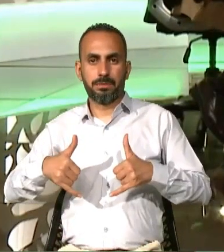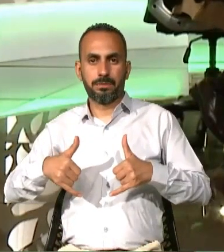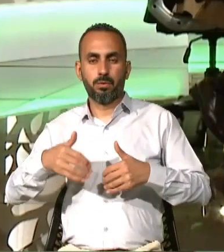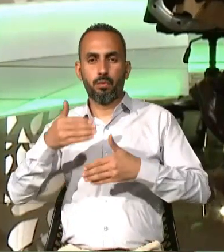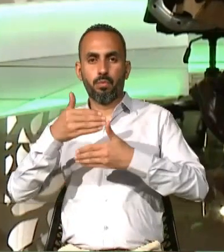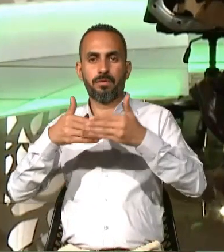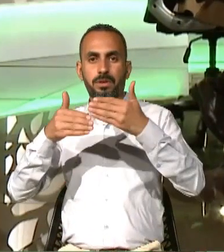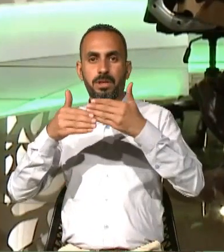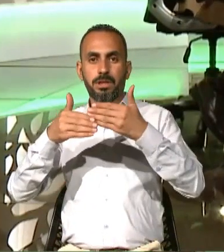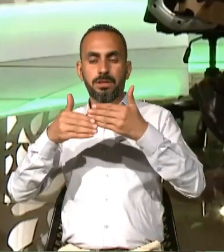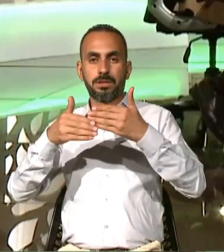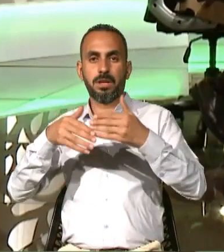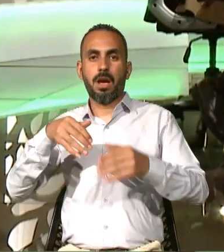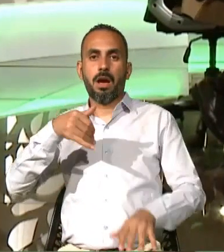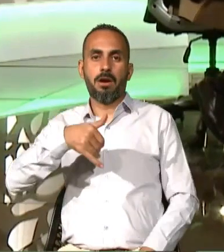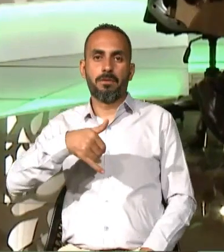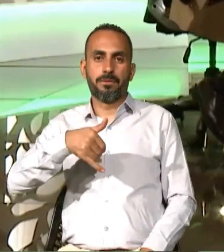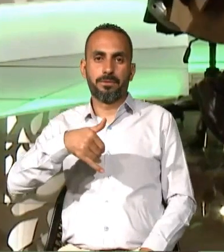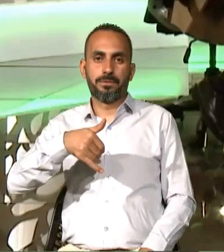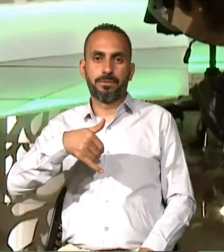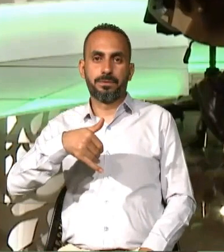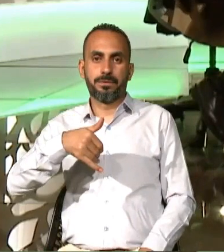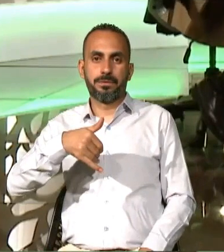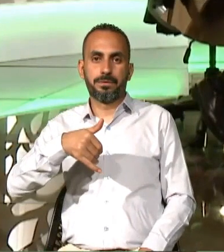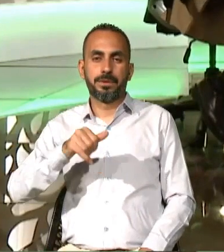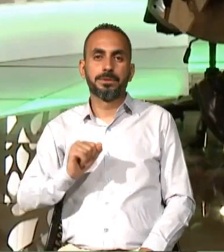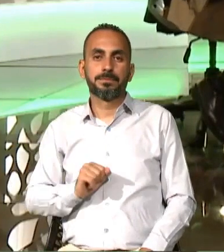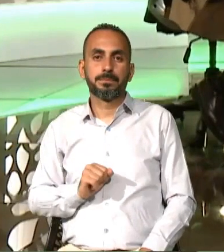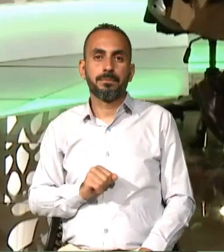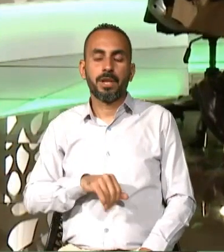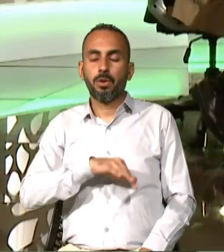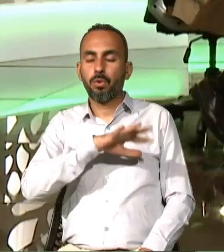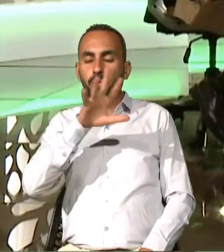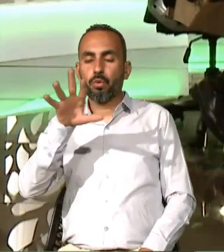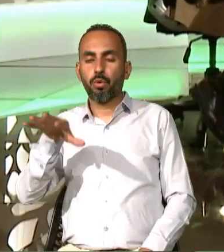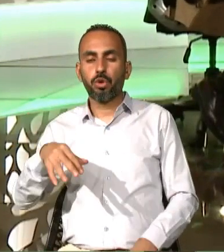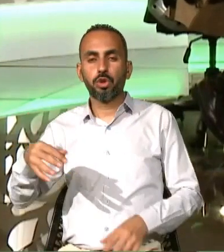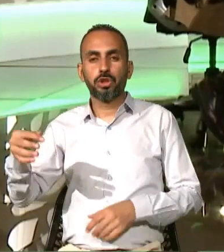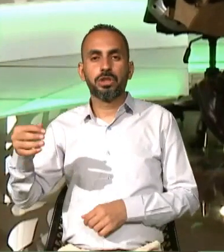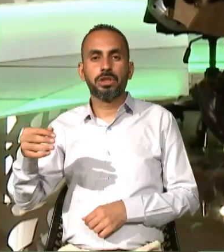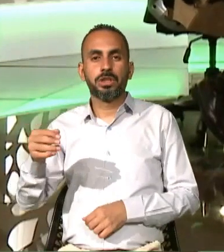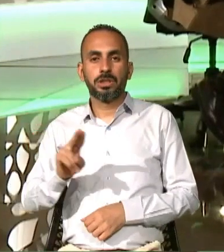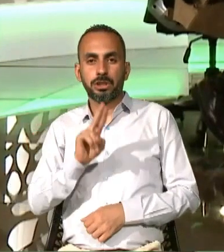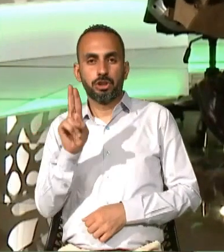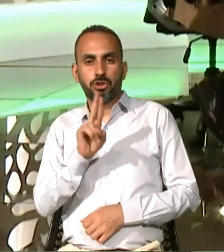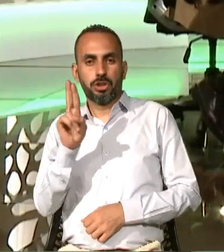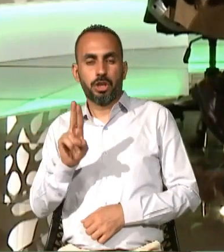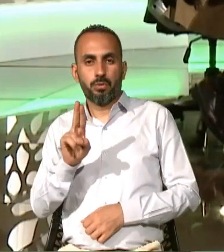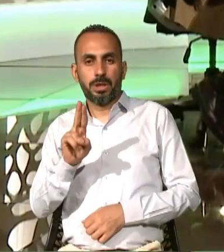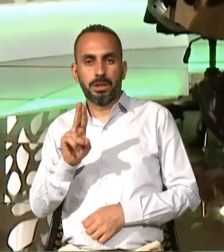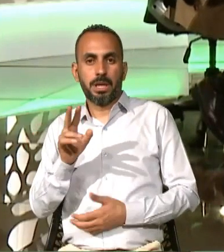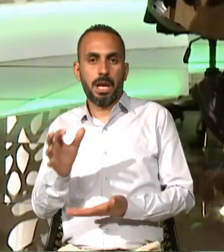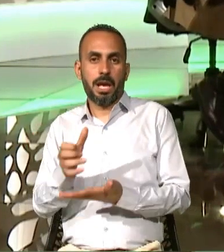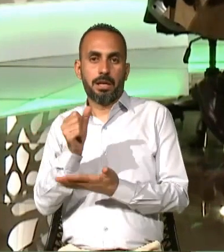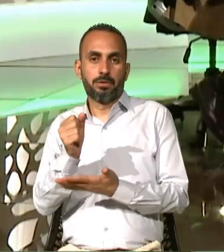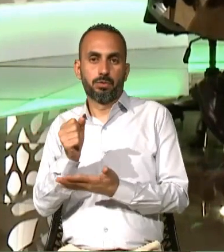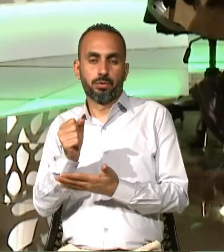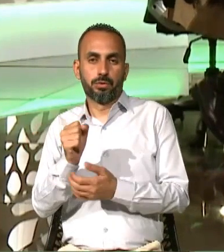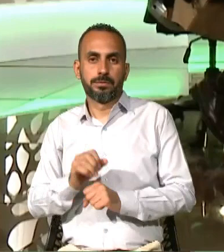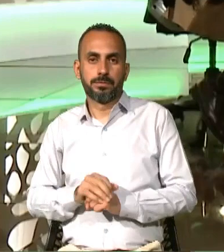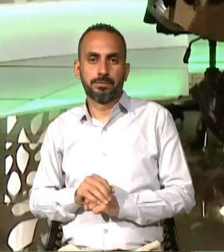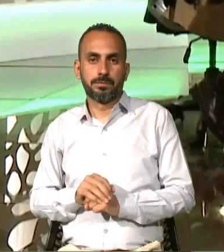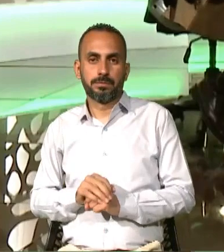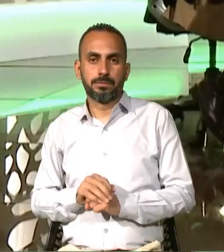لي وماذا أجيب عن شكواي. كان جوه قلبه شكوى فوقف وانتصب قدام ربنا وقال